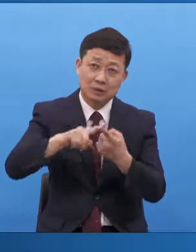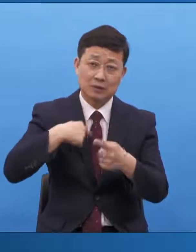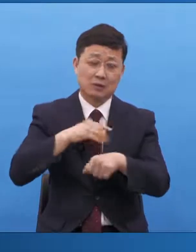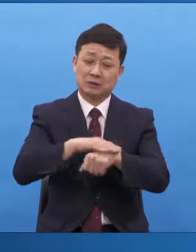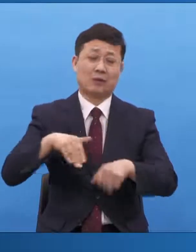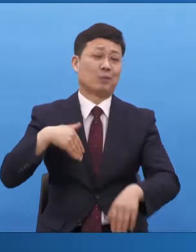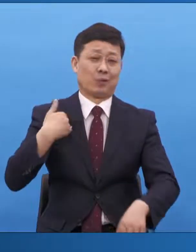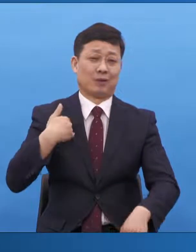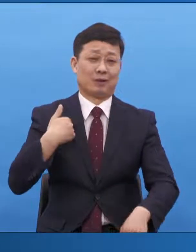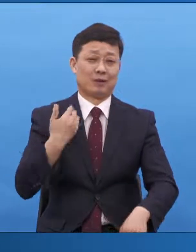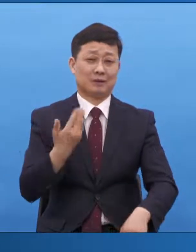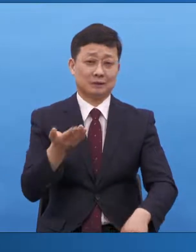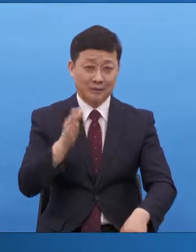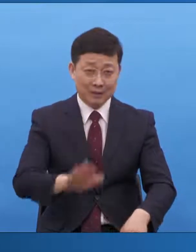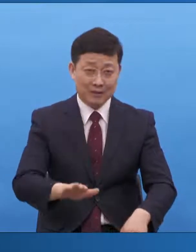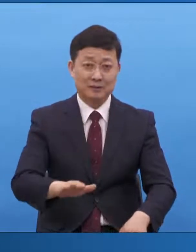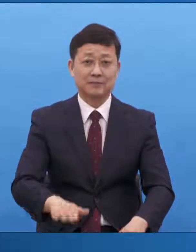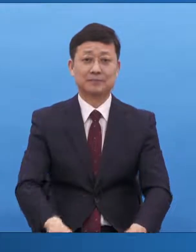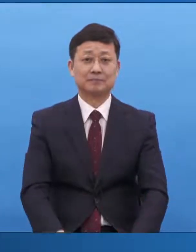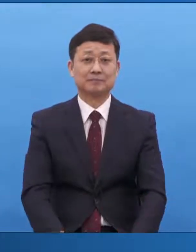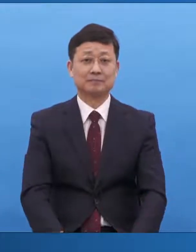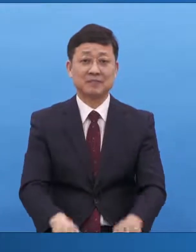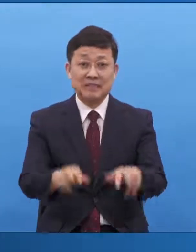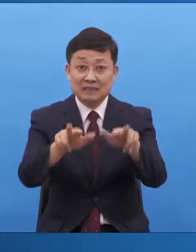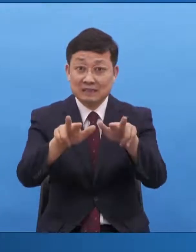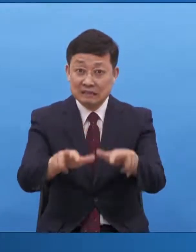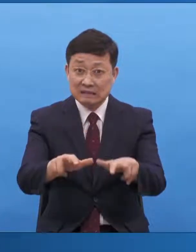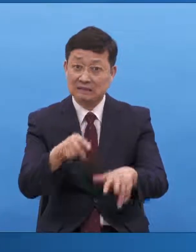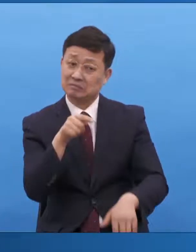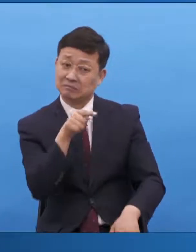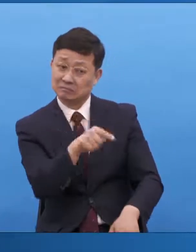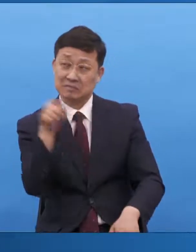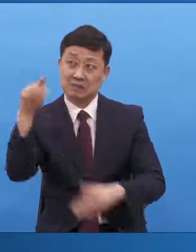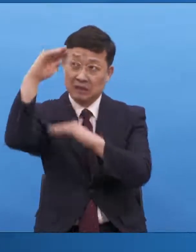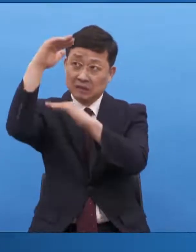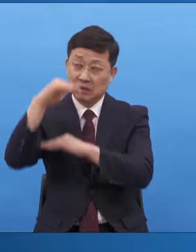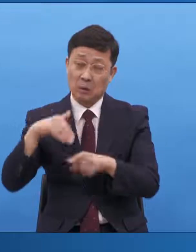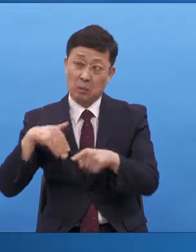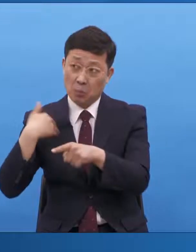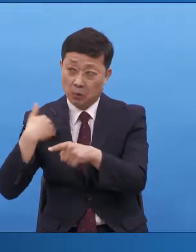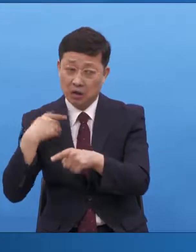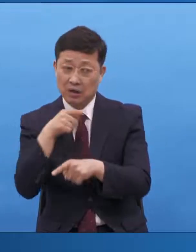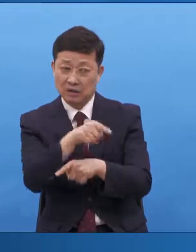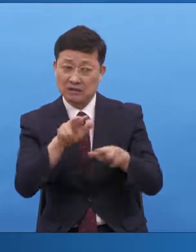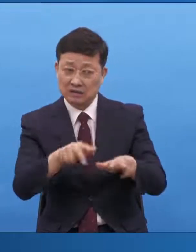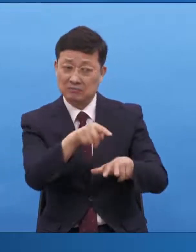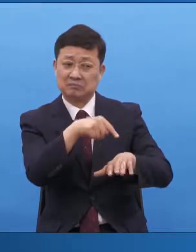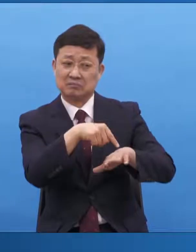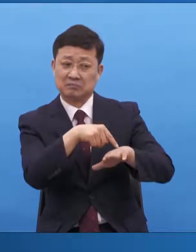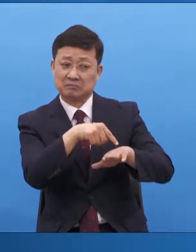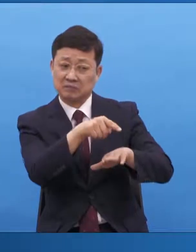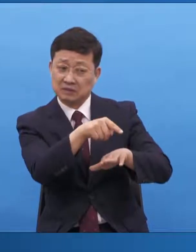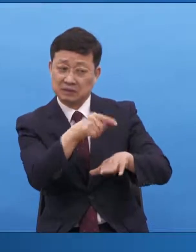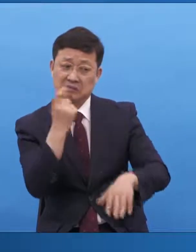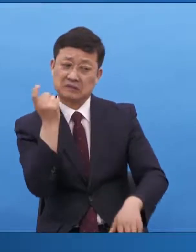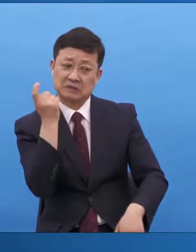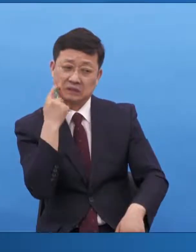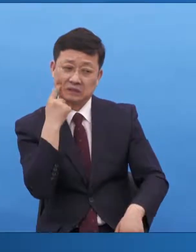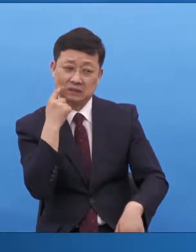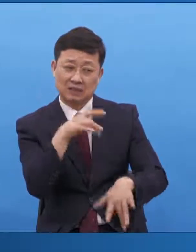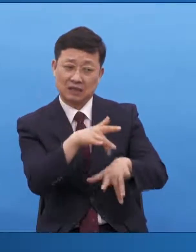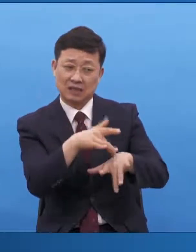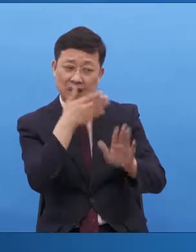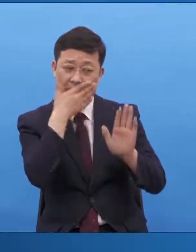on they can become better believers, but that's not up to me to know. 현재로서는 가짜입니다. But right now they're fakes. 사탄이 볼 때 가짜입니다. They're fakes in Satan's eyes.